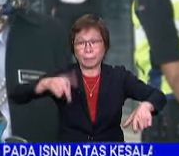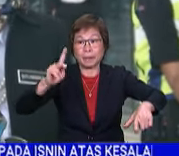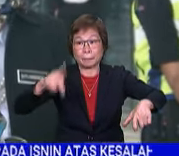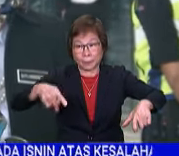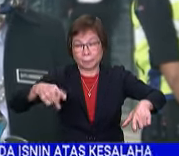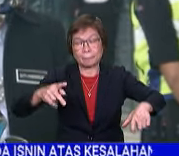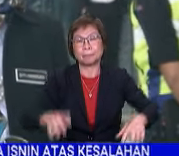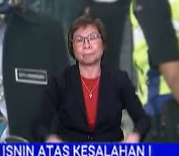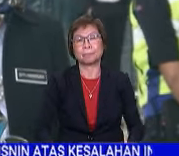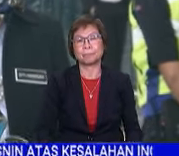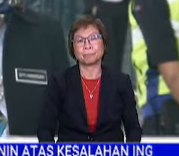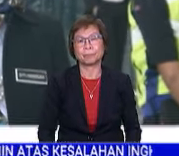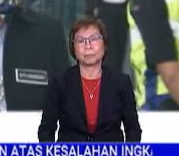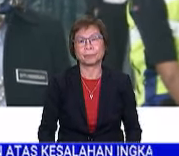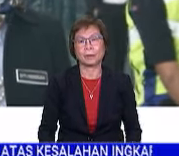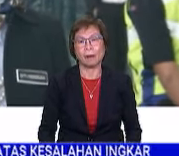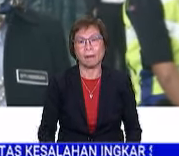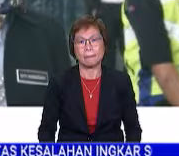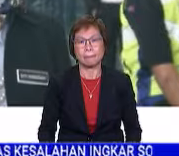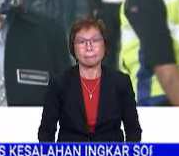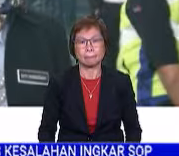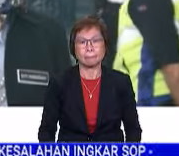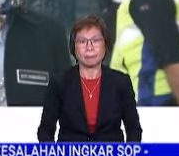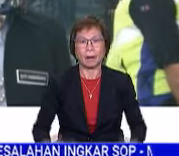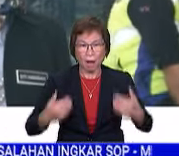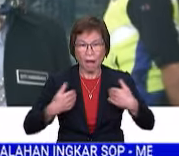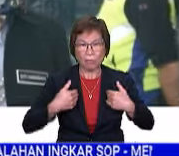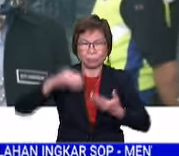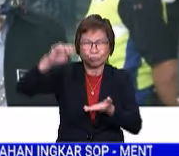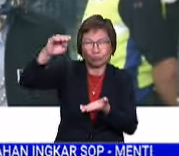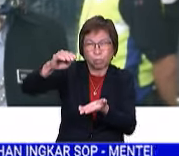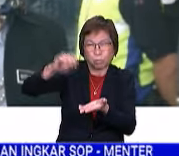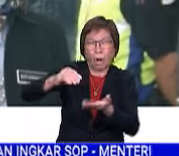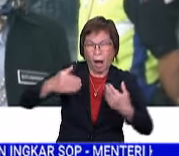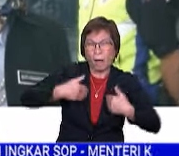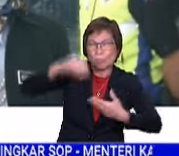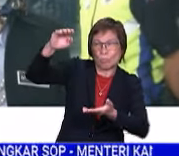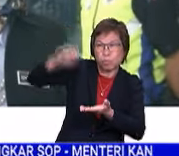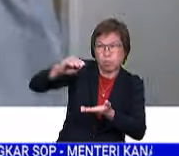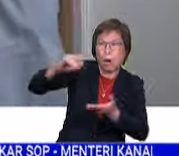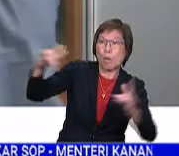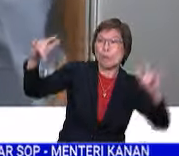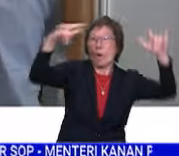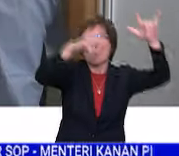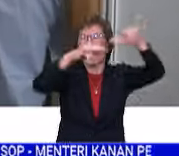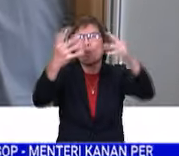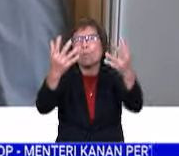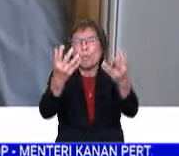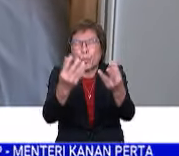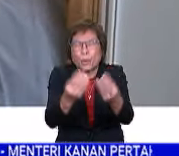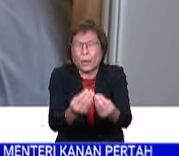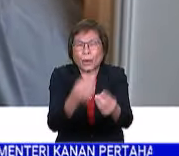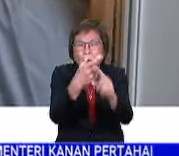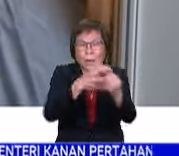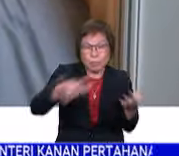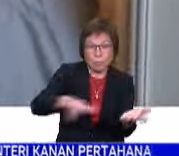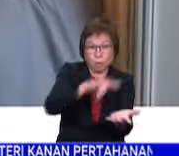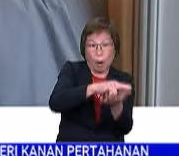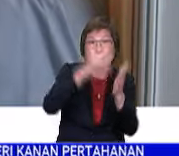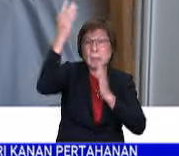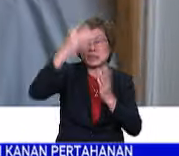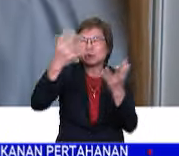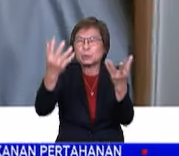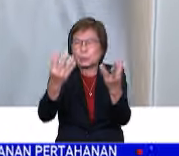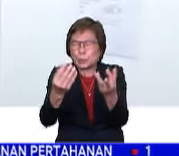mana walaupun ada pengurangan dari segi penerbangan daripada lapangan-lapangan terbang di